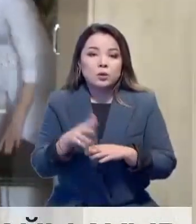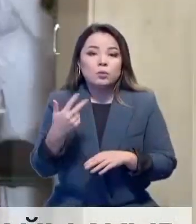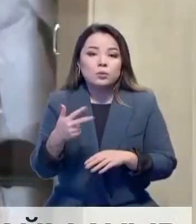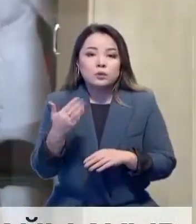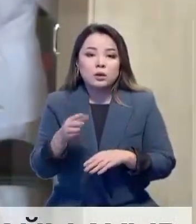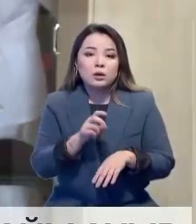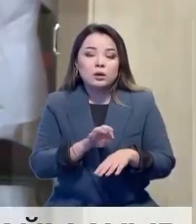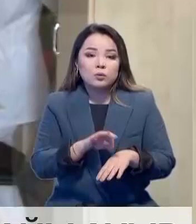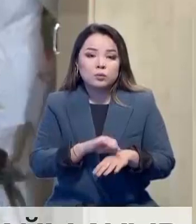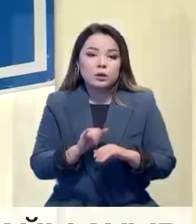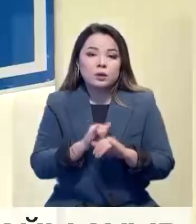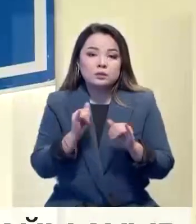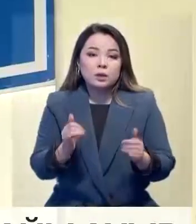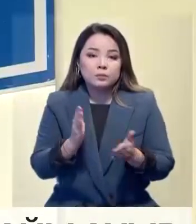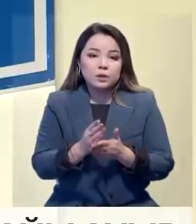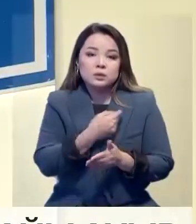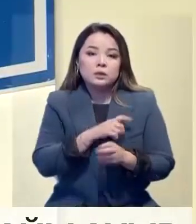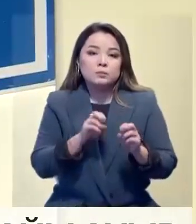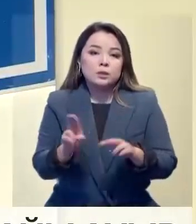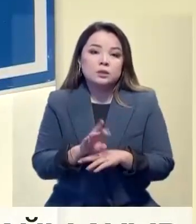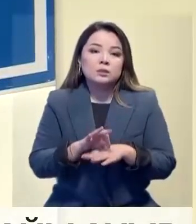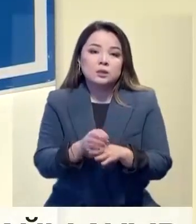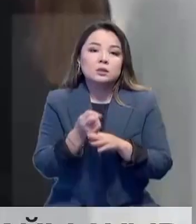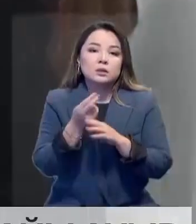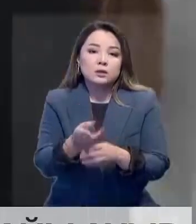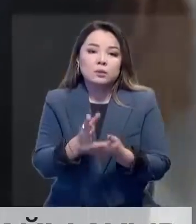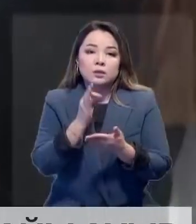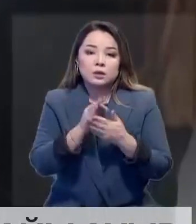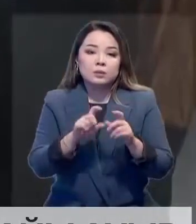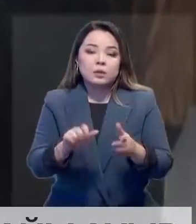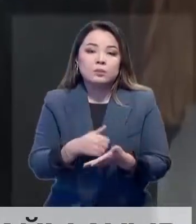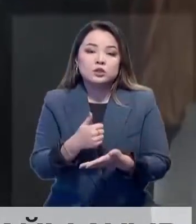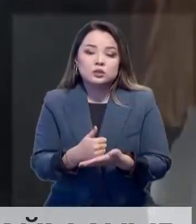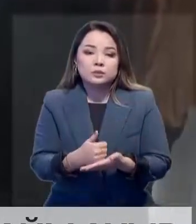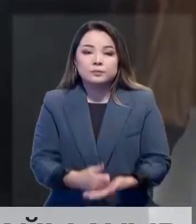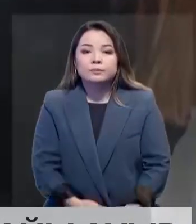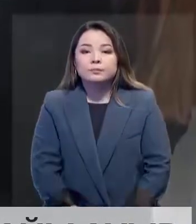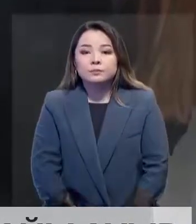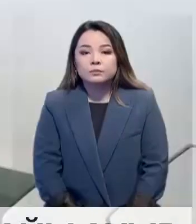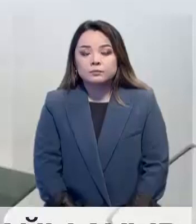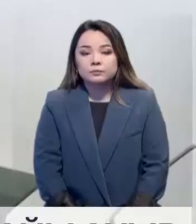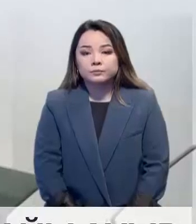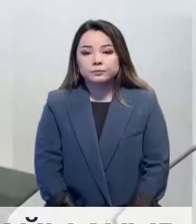30-ы ауруы асқынғандықтан стационарлық емге жатқызылады, дейді мекеме басшысы.